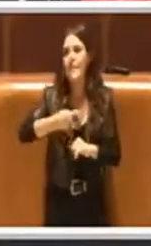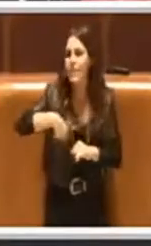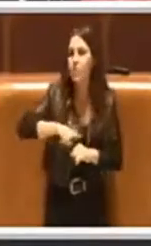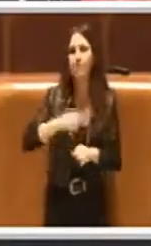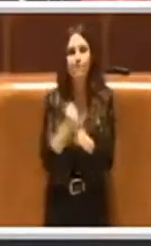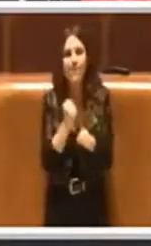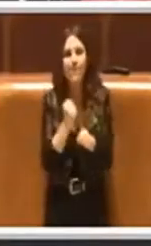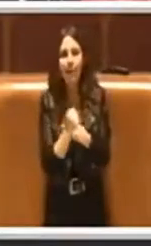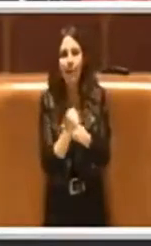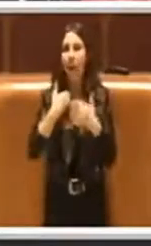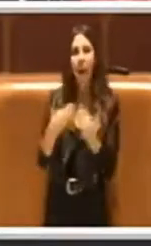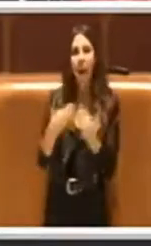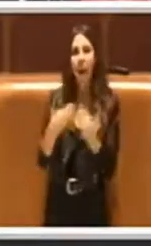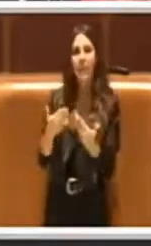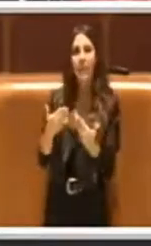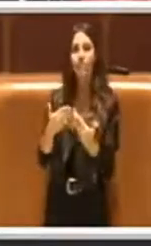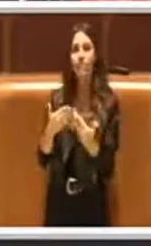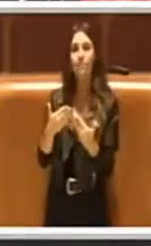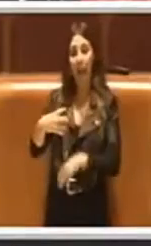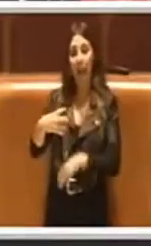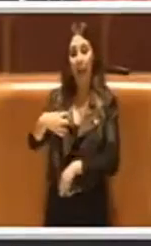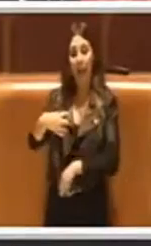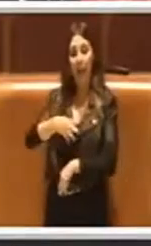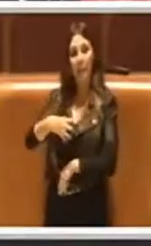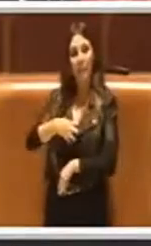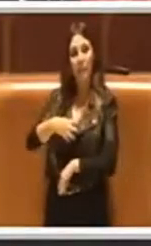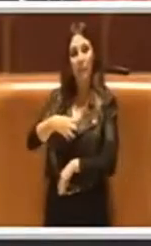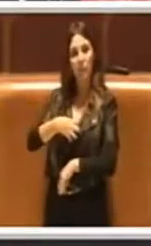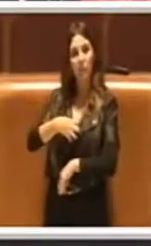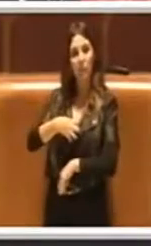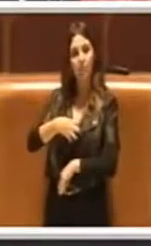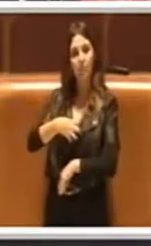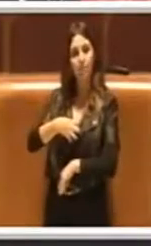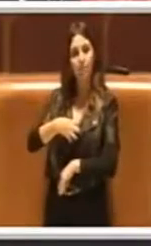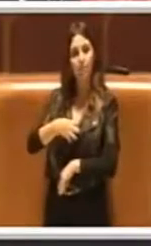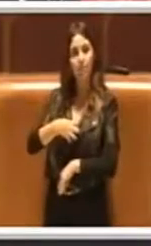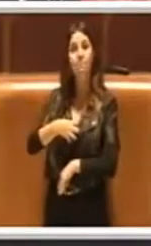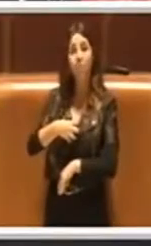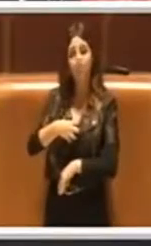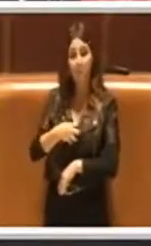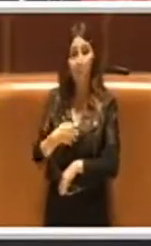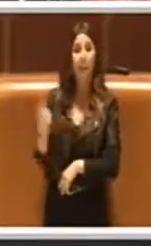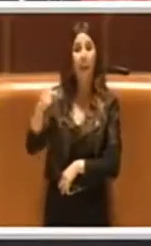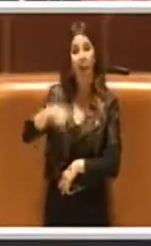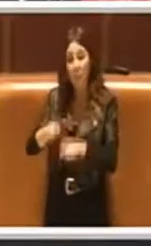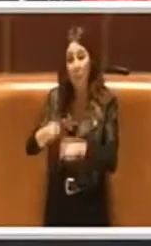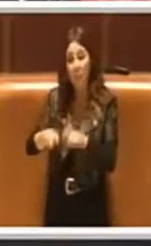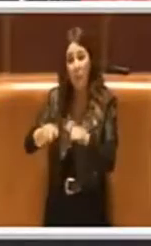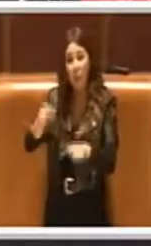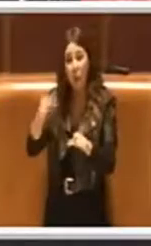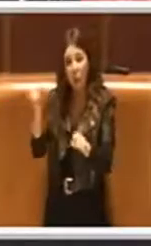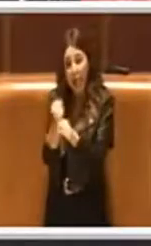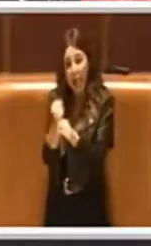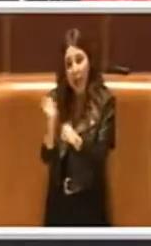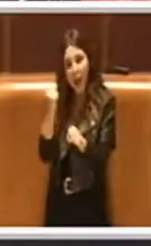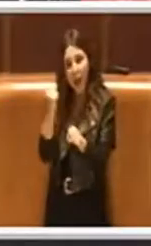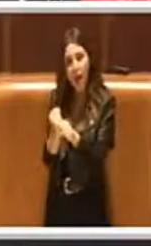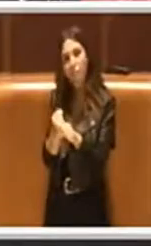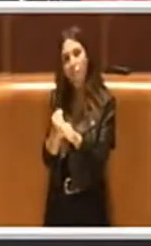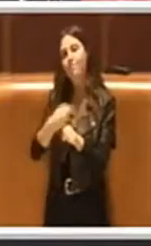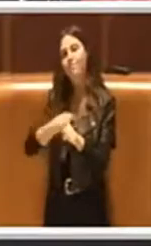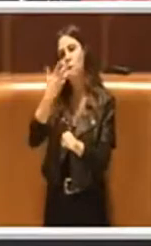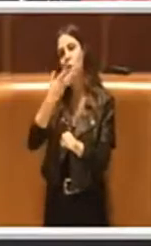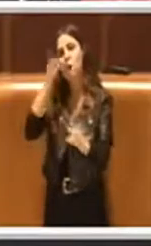veramente l'assessore e tutti coloro che stanno lavorando alacremente per risolvere il